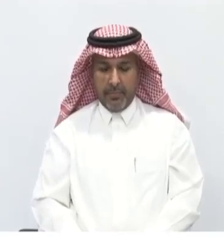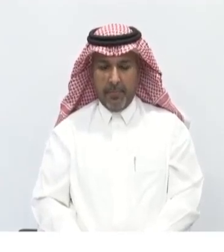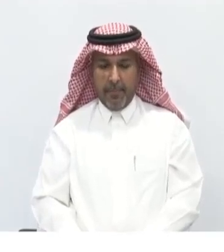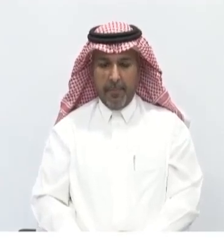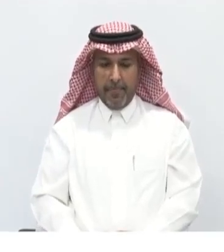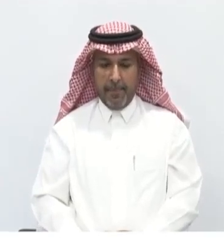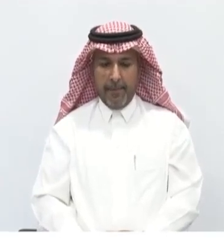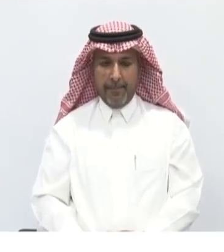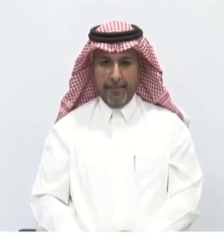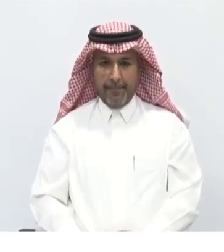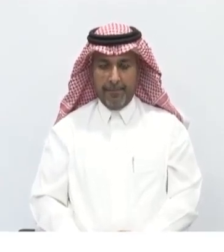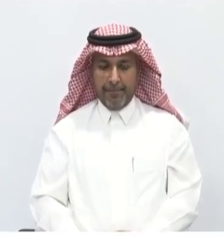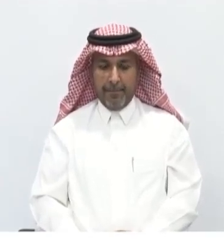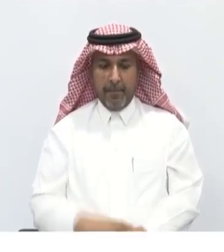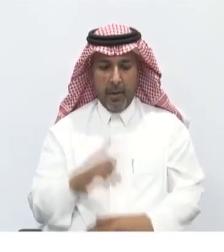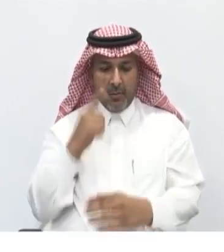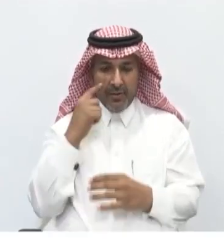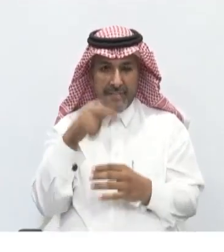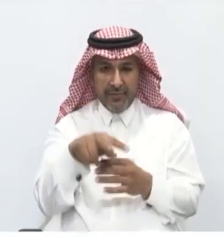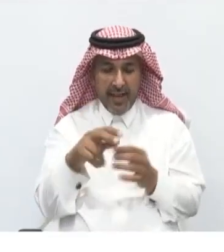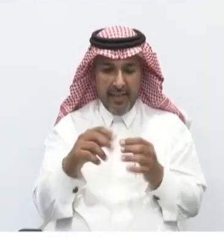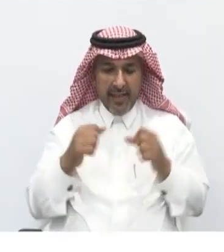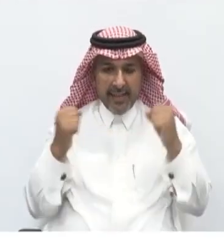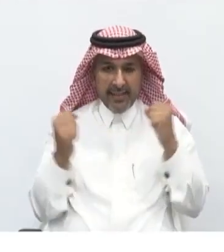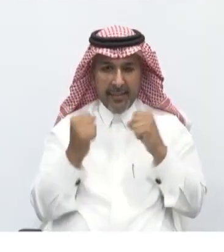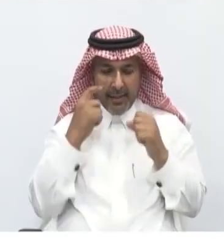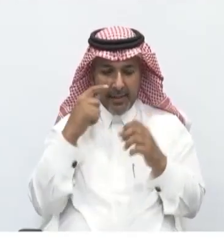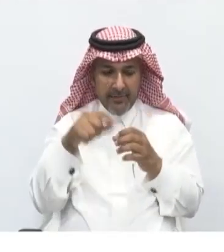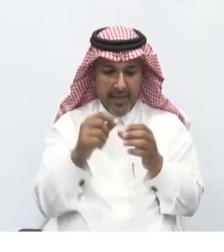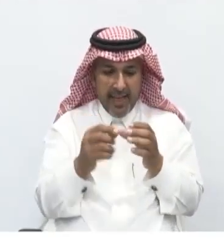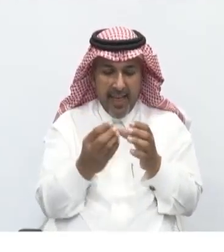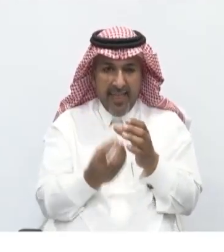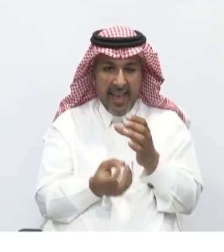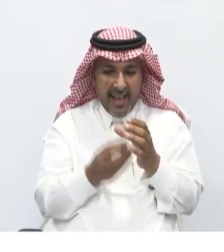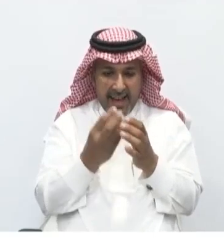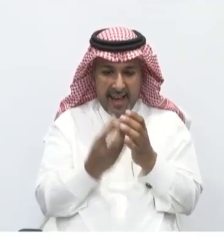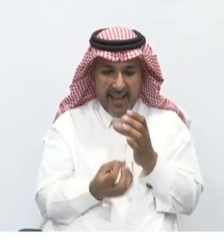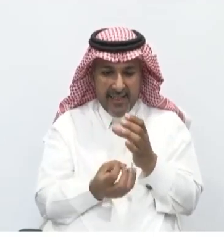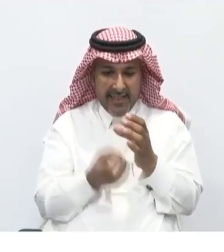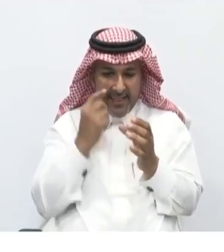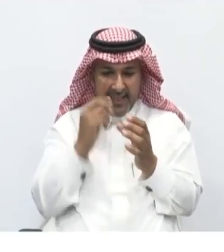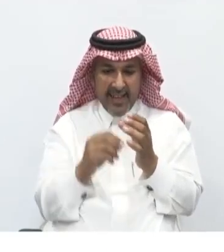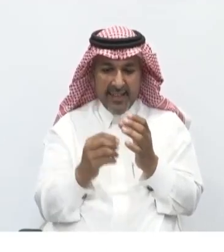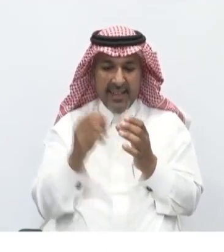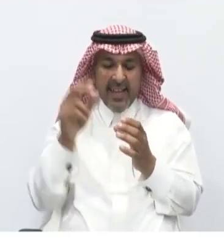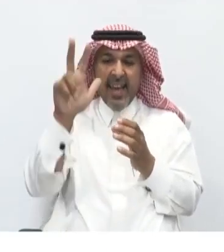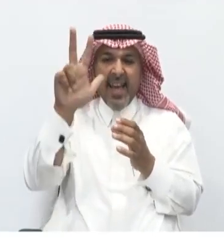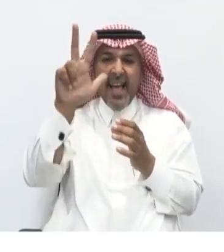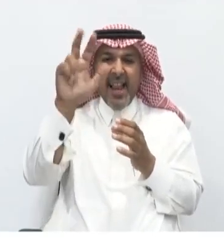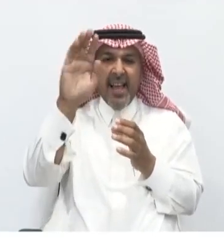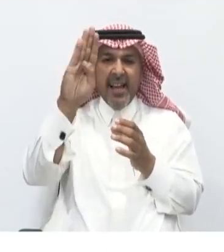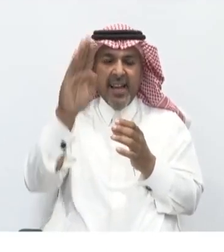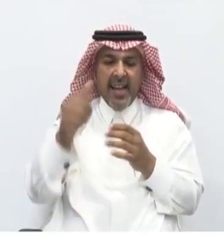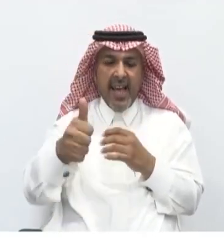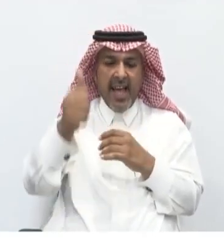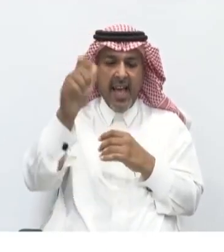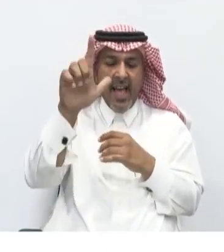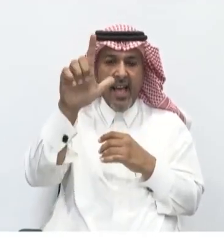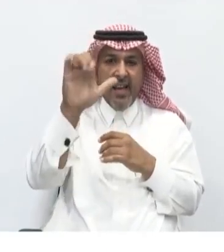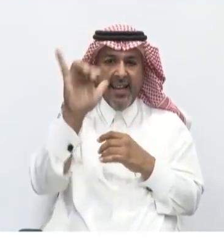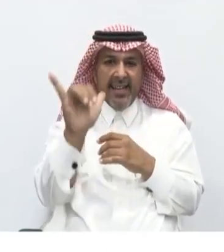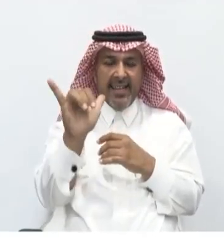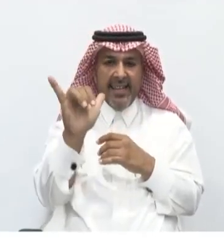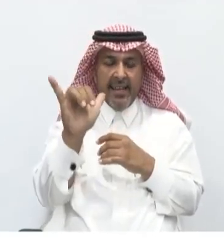قطعه من الكالسيوم الصلب في انبوب اختبار لاحظ هنا الكالسيوم يحتوي على hcl هو حمض